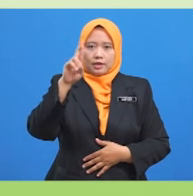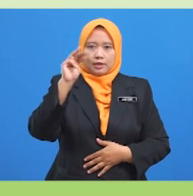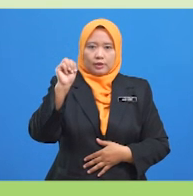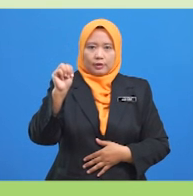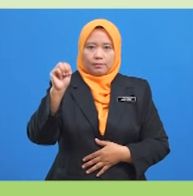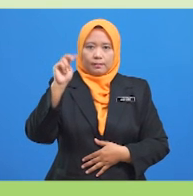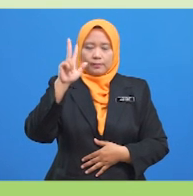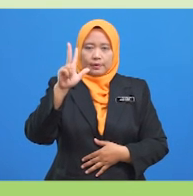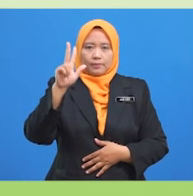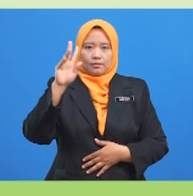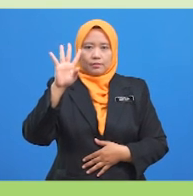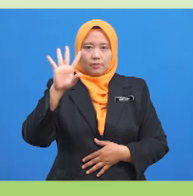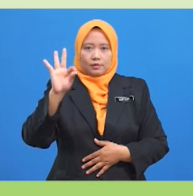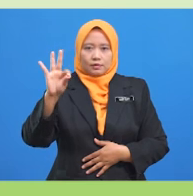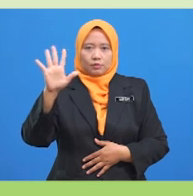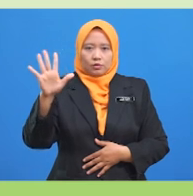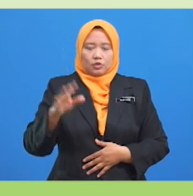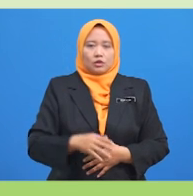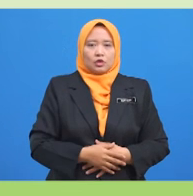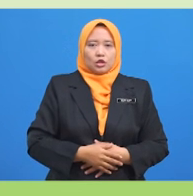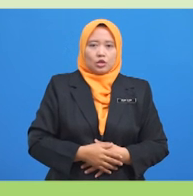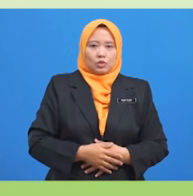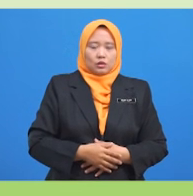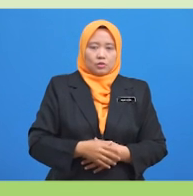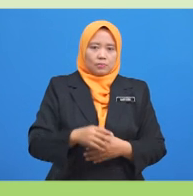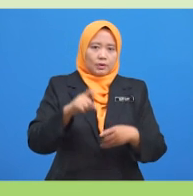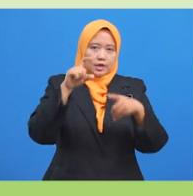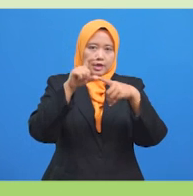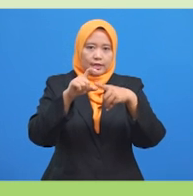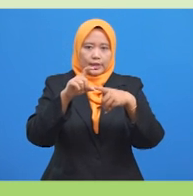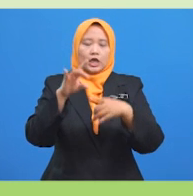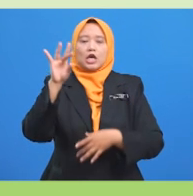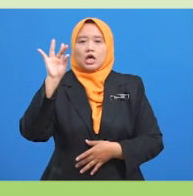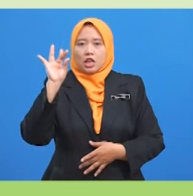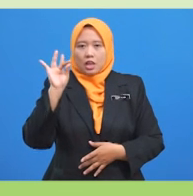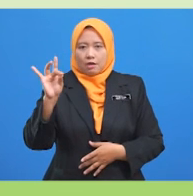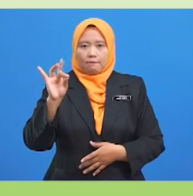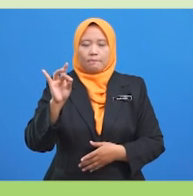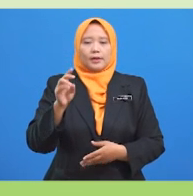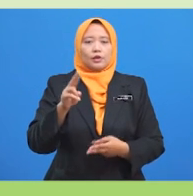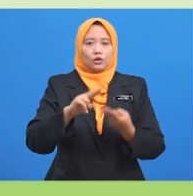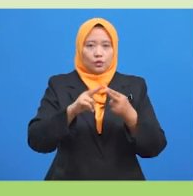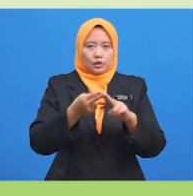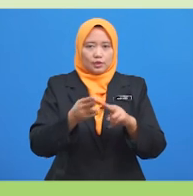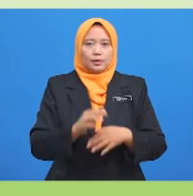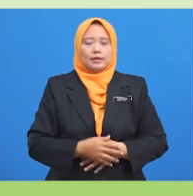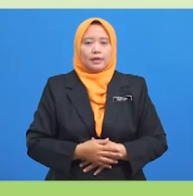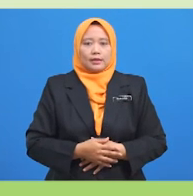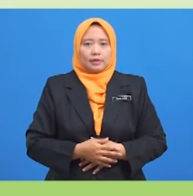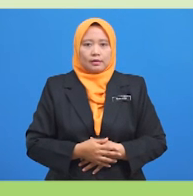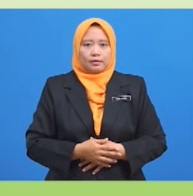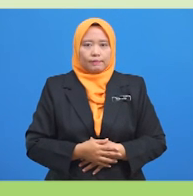RM395 dan jumlah output 8 unit, kos berubah purata ialah kos